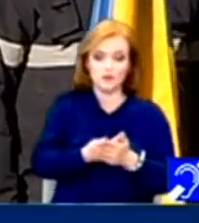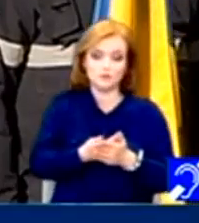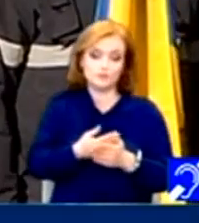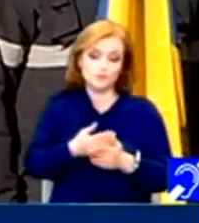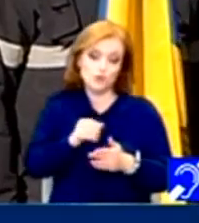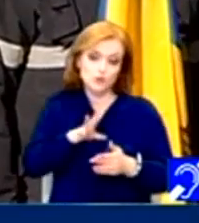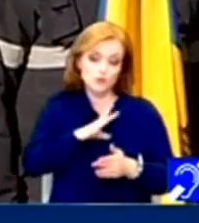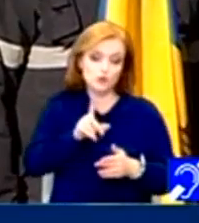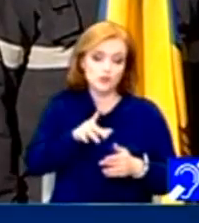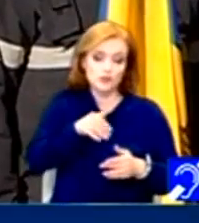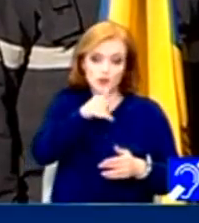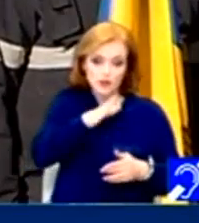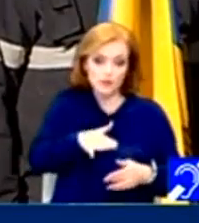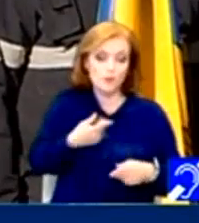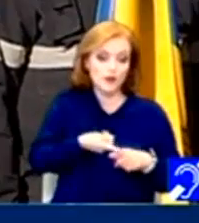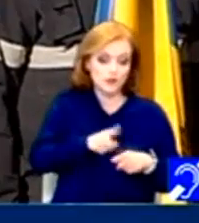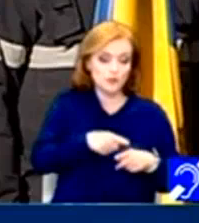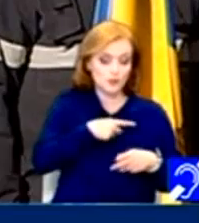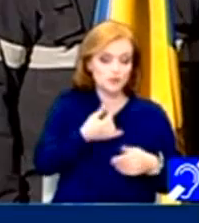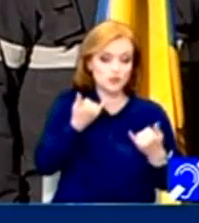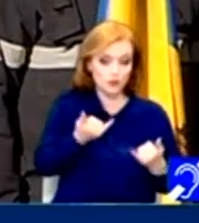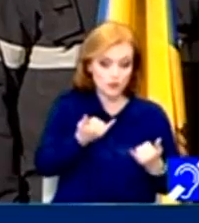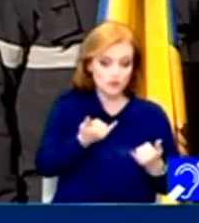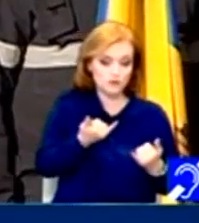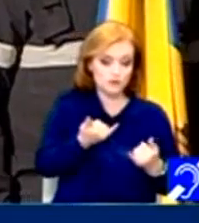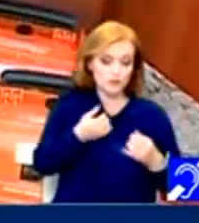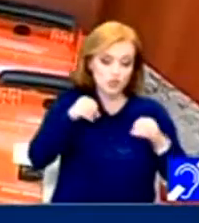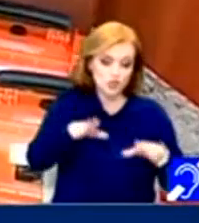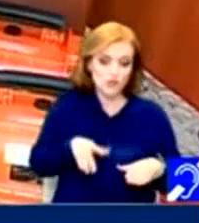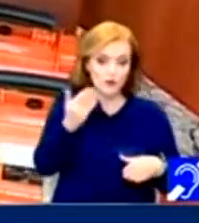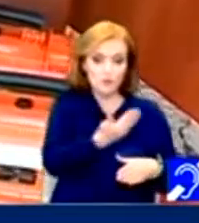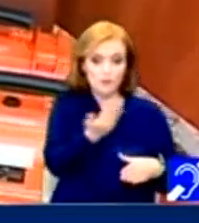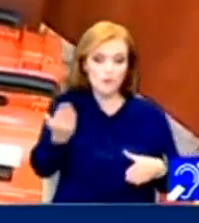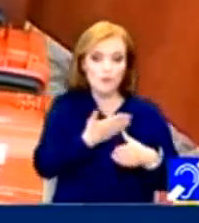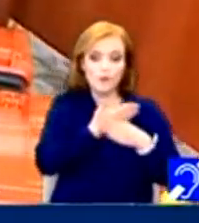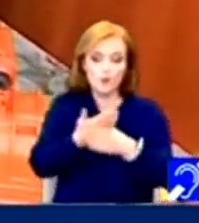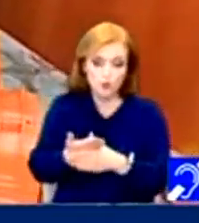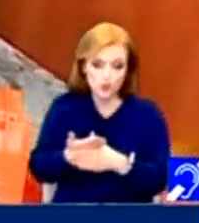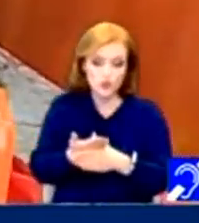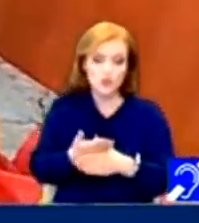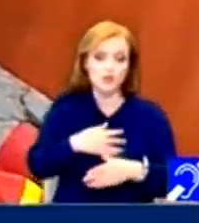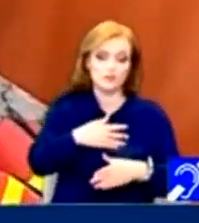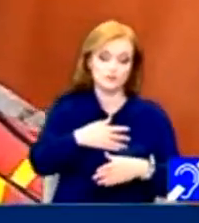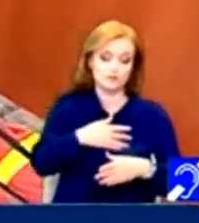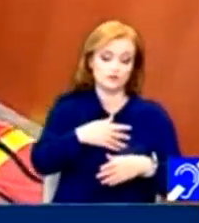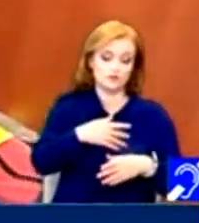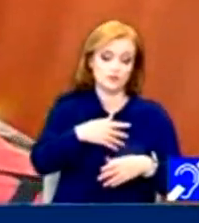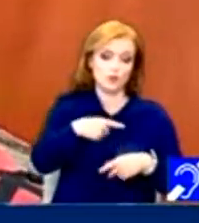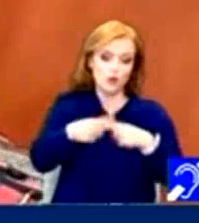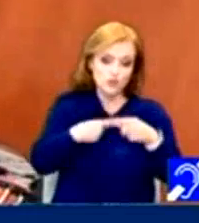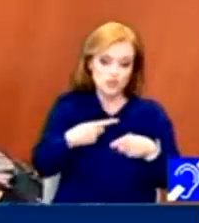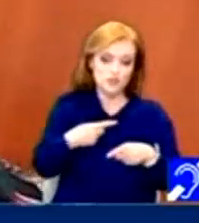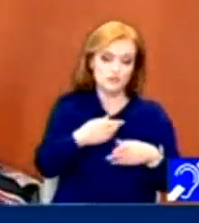posibile. De aceea venim și noi cu un ajutor în diferite feluri, în cazul respectiv cu acest